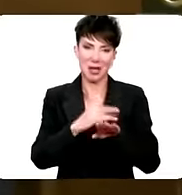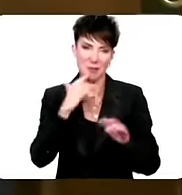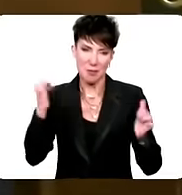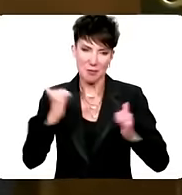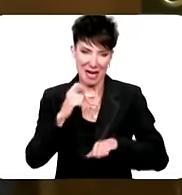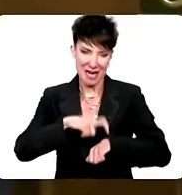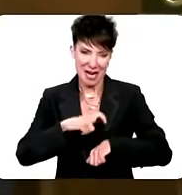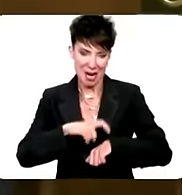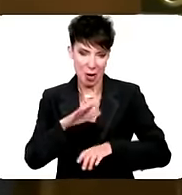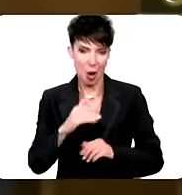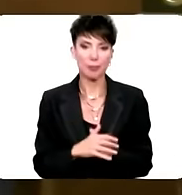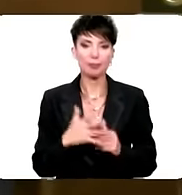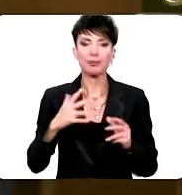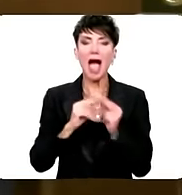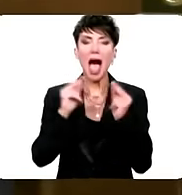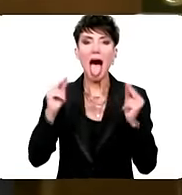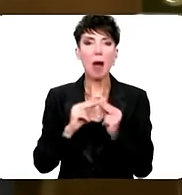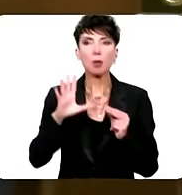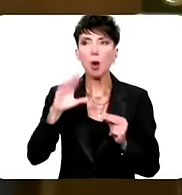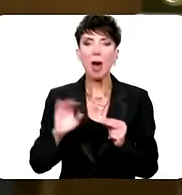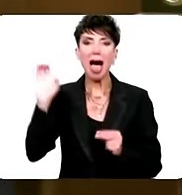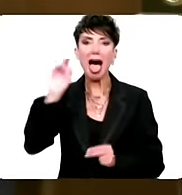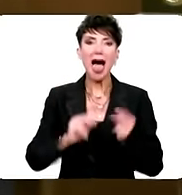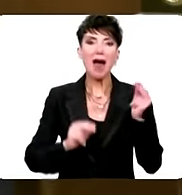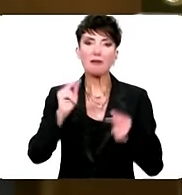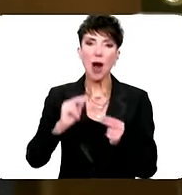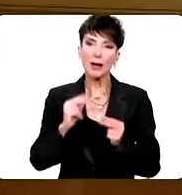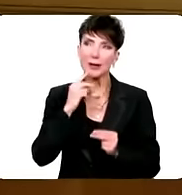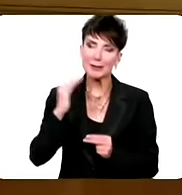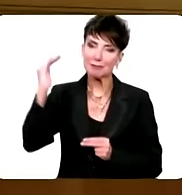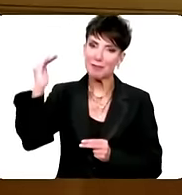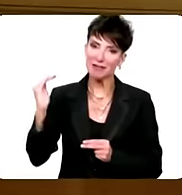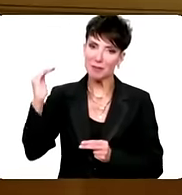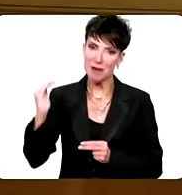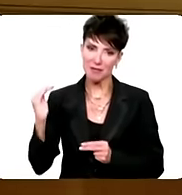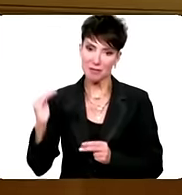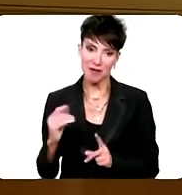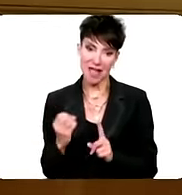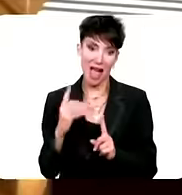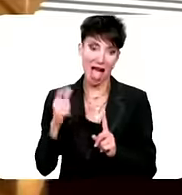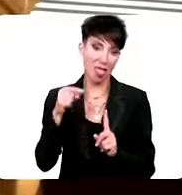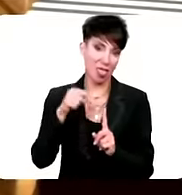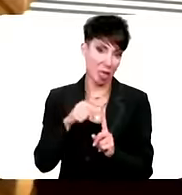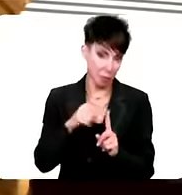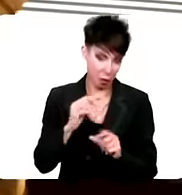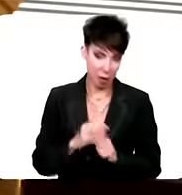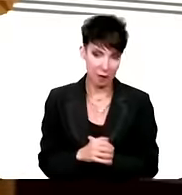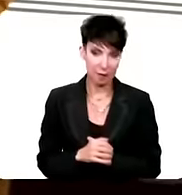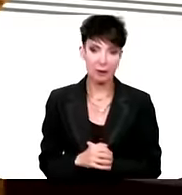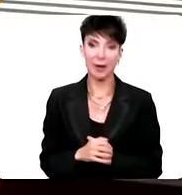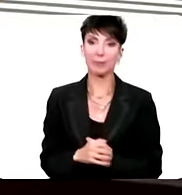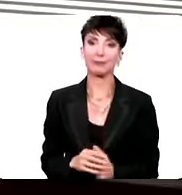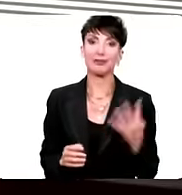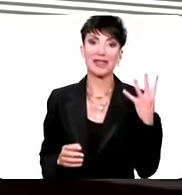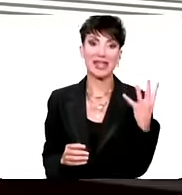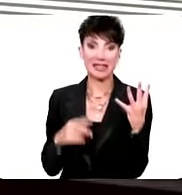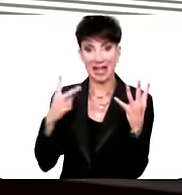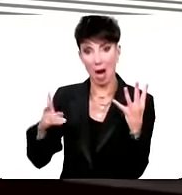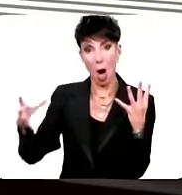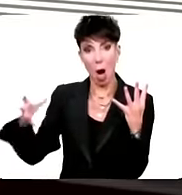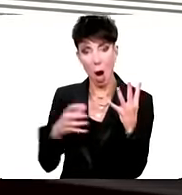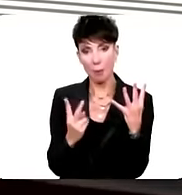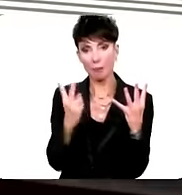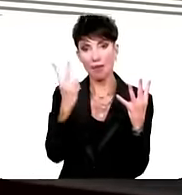Αποτελέσματα ευρωεκλογών λοιπόν σε ό,τι αφορά το κόμμα σας, για τους εκείνους που εκλέχθηκαν, θα πω, 4 κομματικά στελέχη, 2